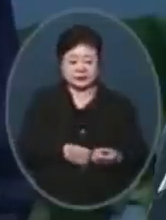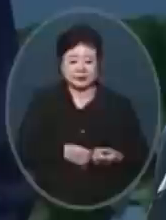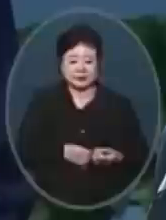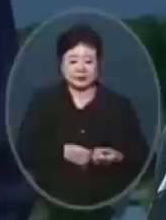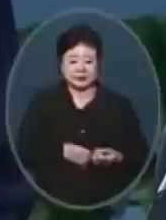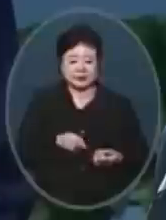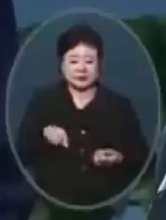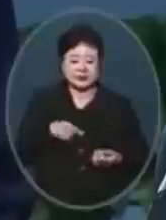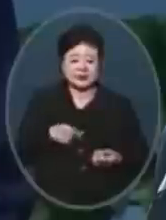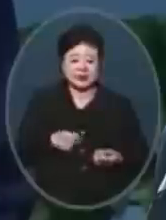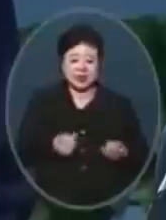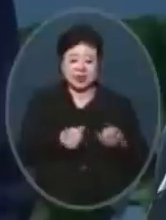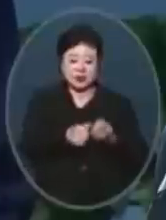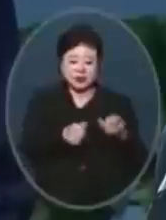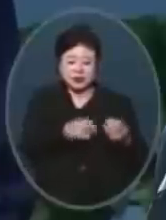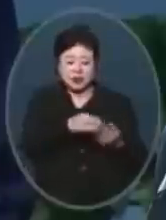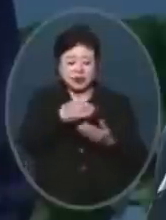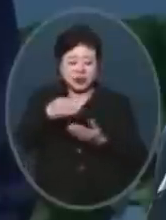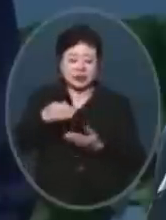데려가는 대가로